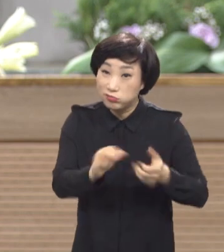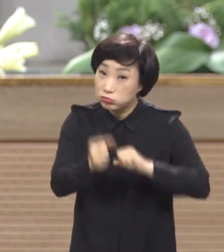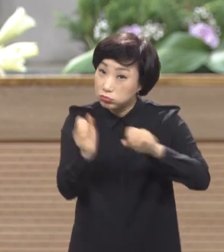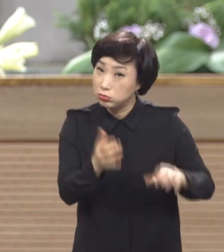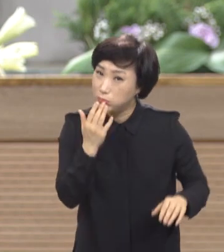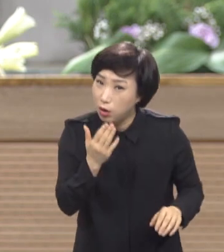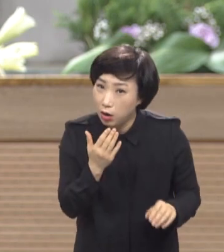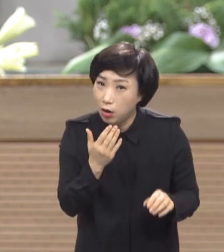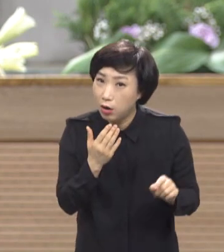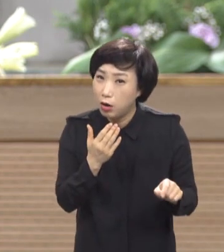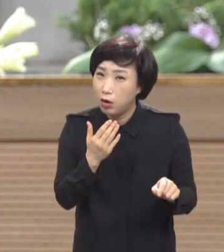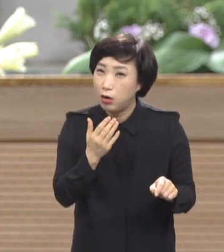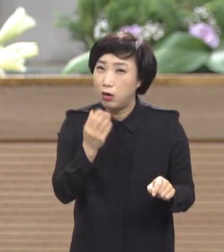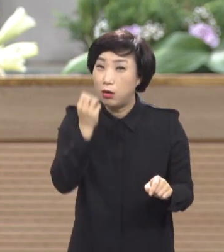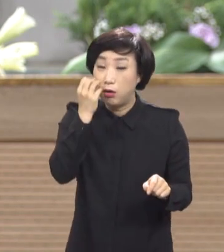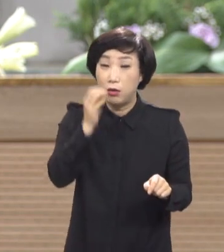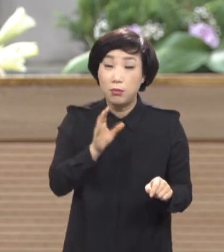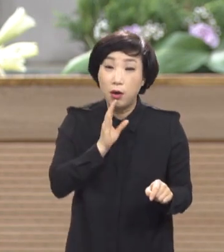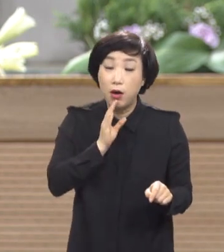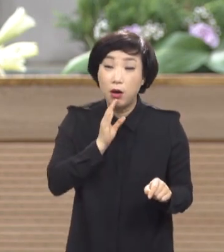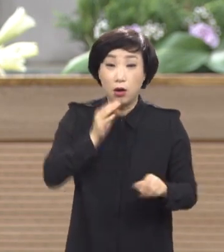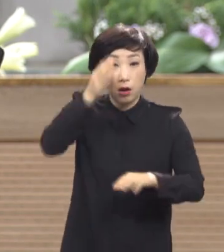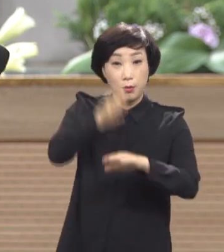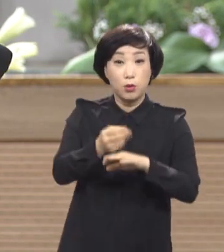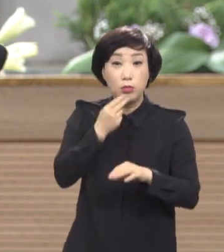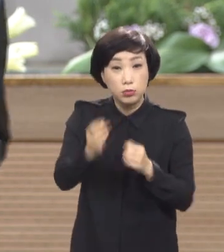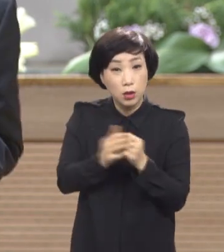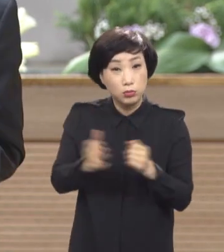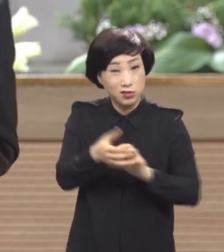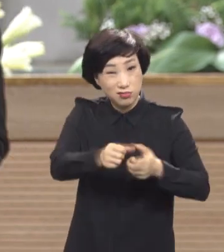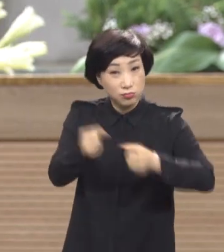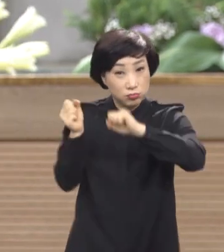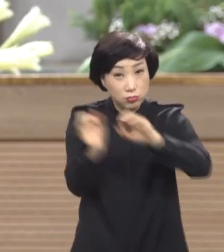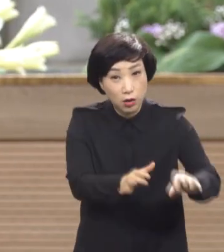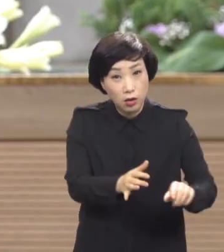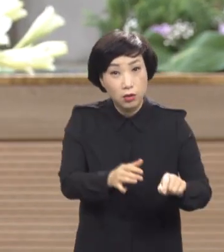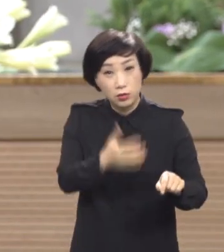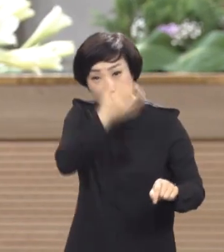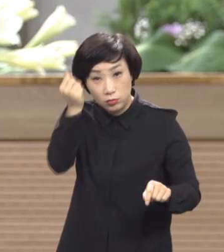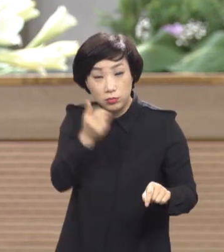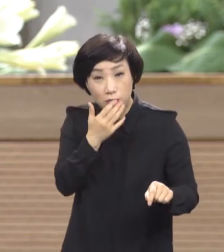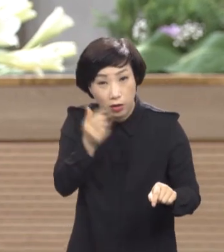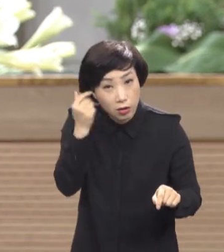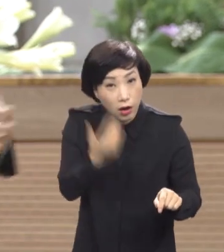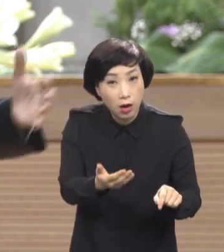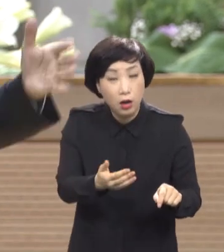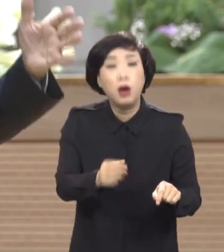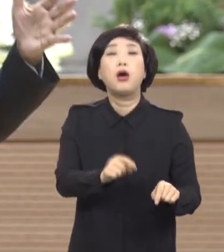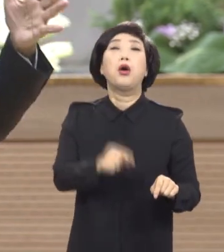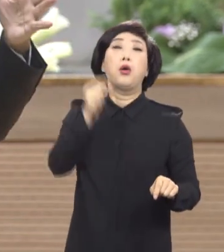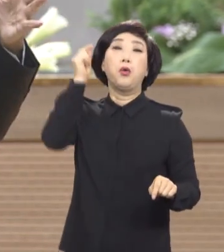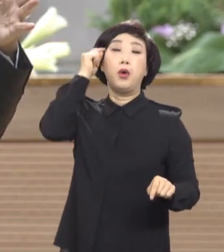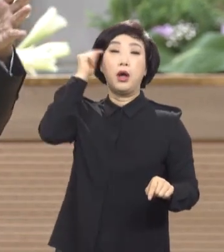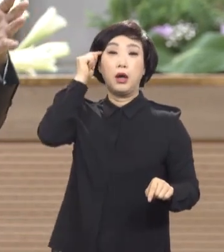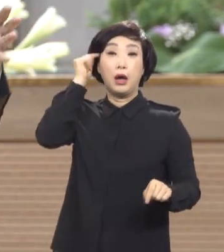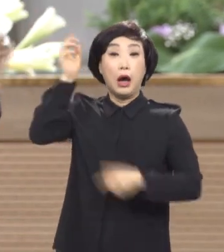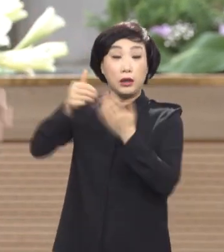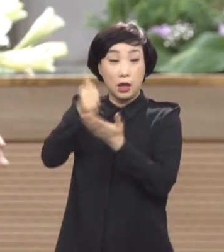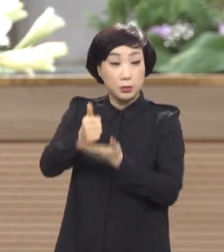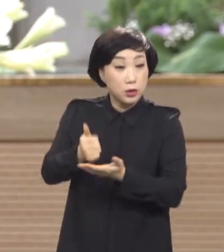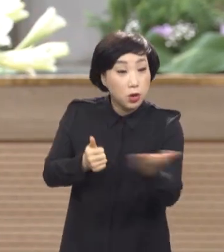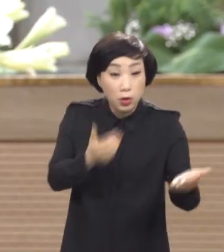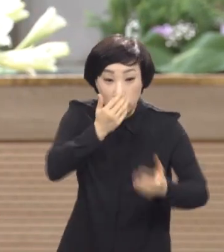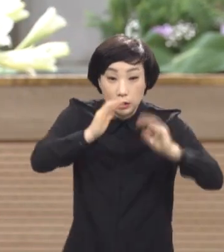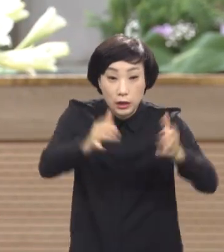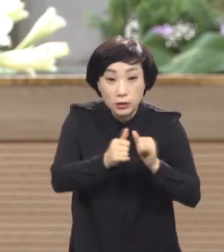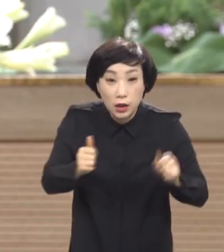감사 안는다고 찌죠? 왜? 내가 너에게 베푼